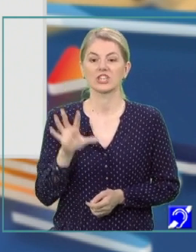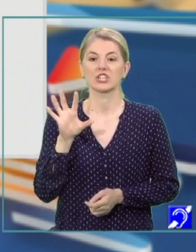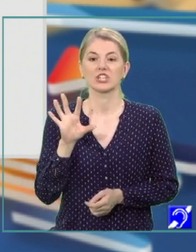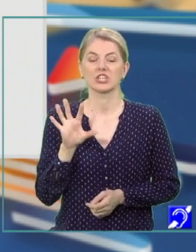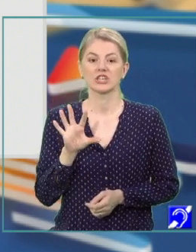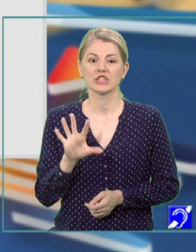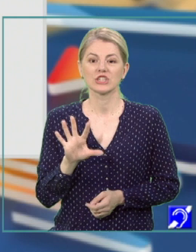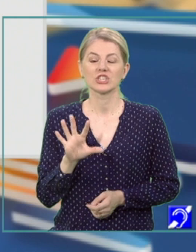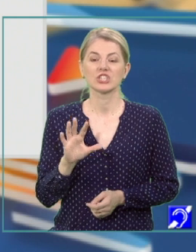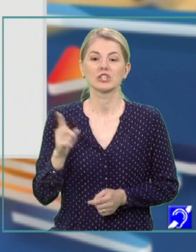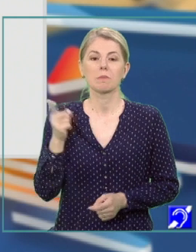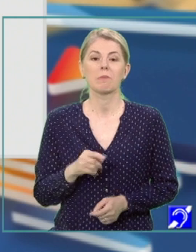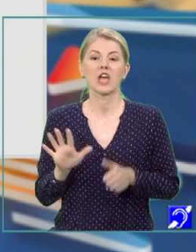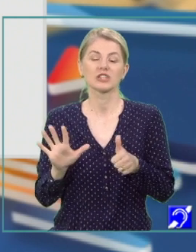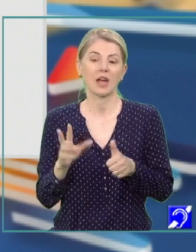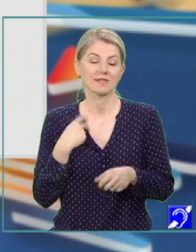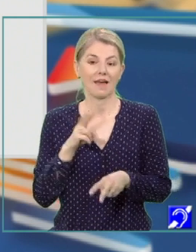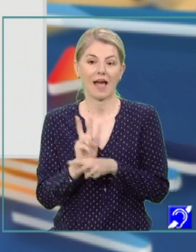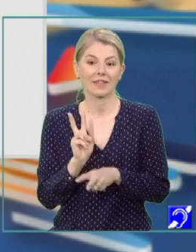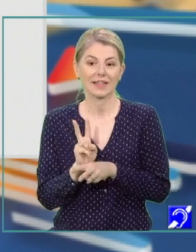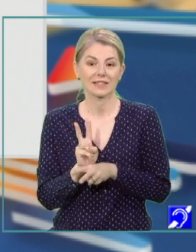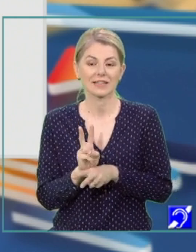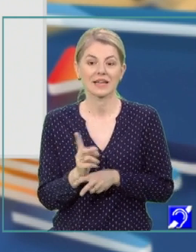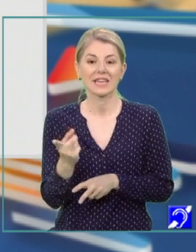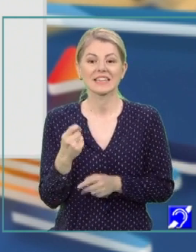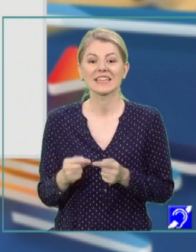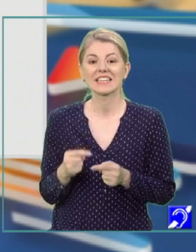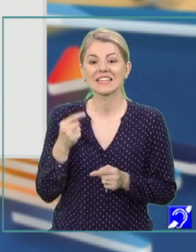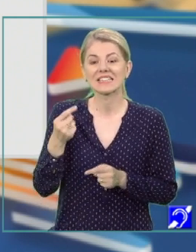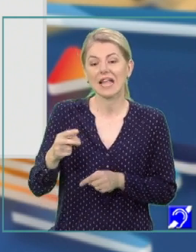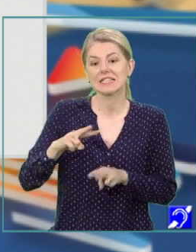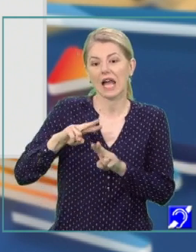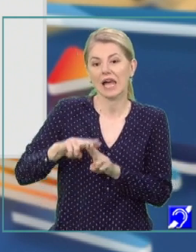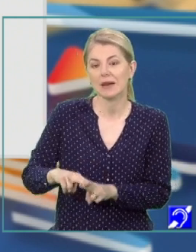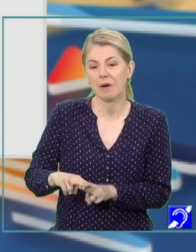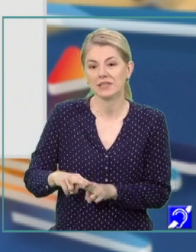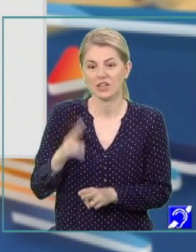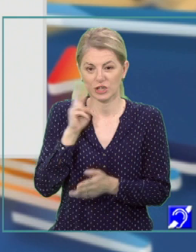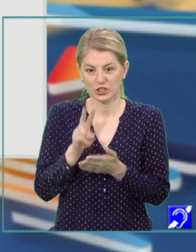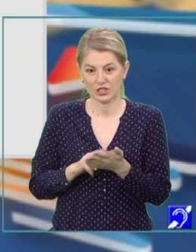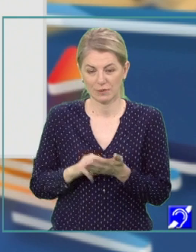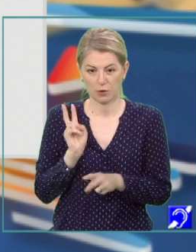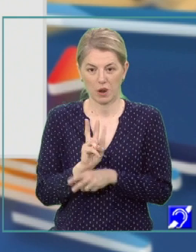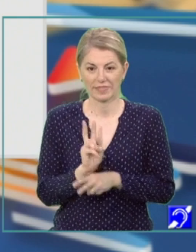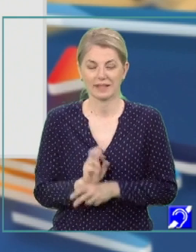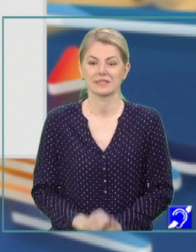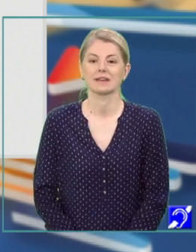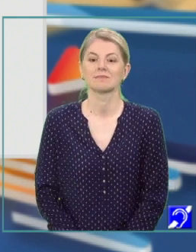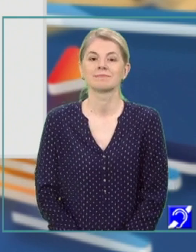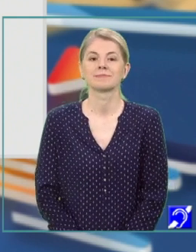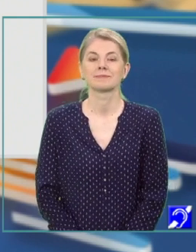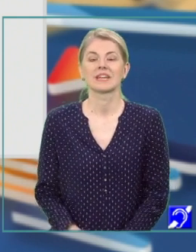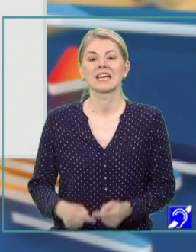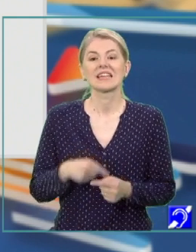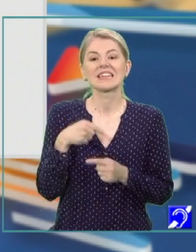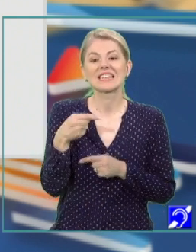5 șesimi, atenție copii, din distanța rămasă, citim cu atenție textul,